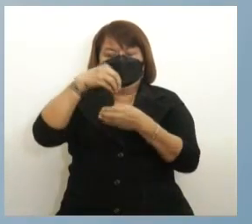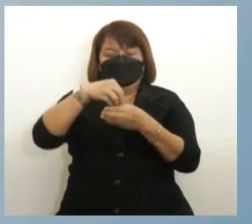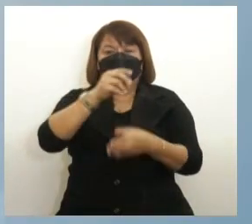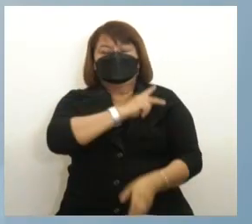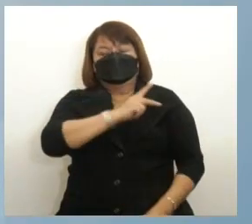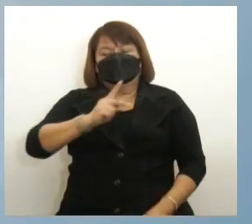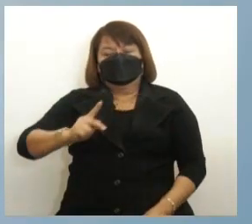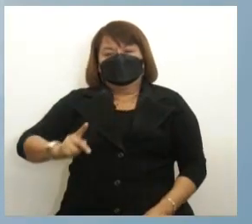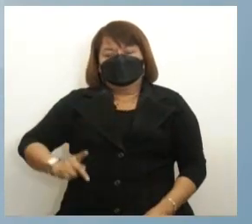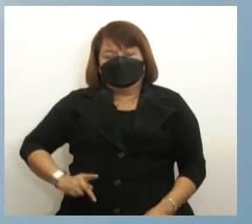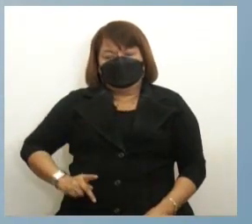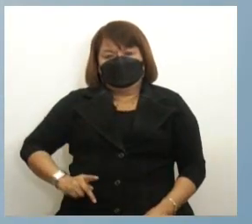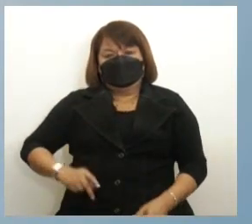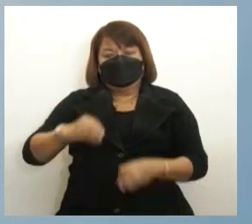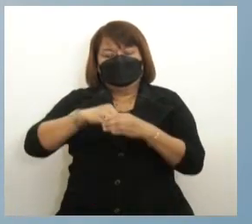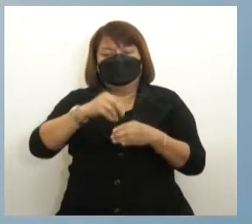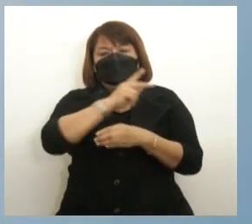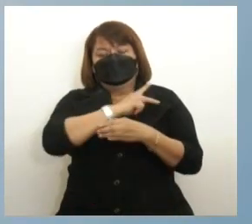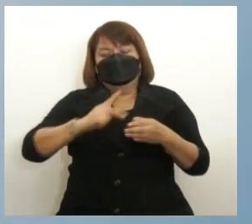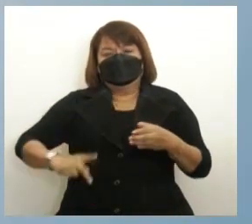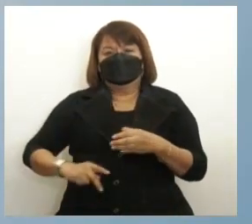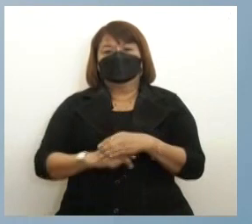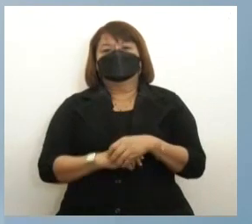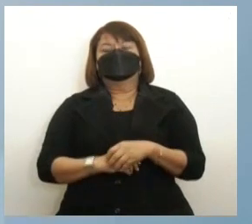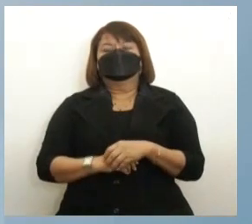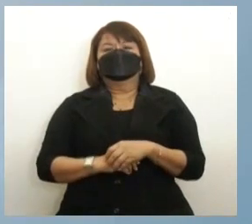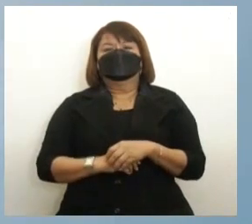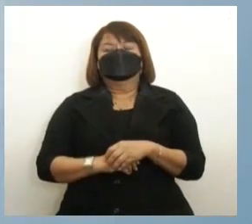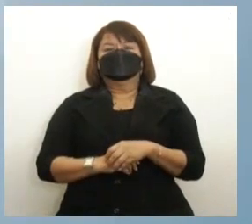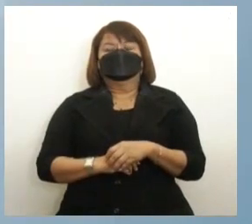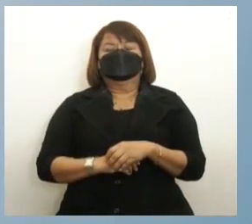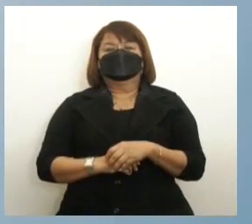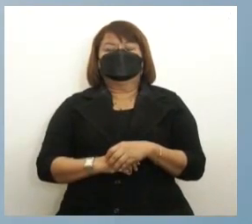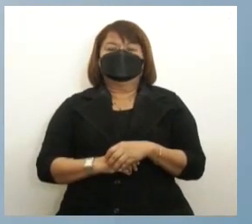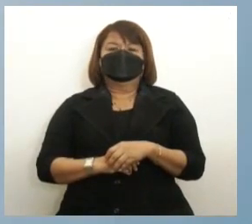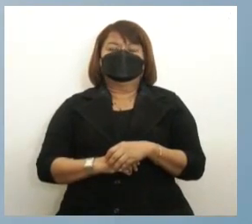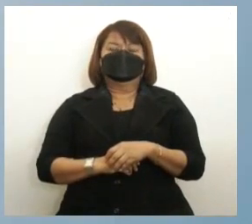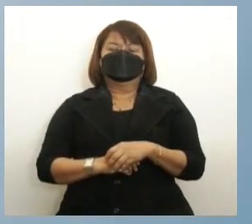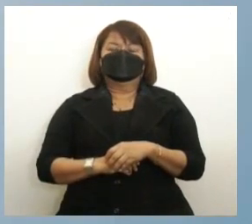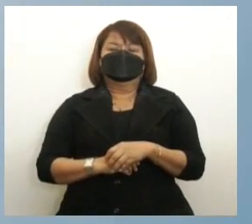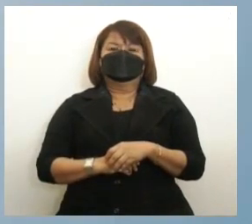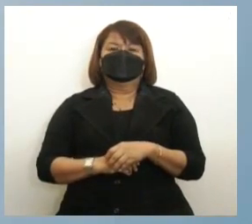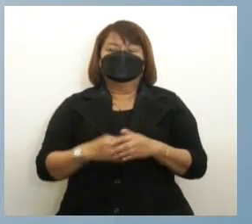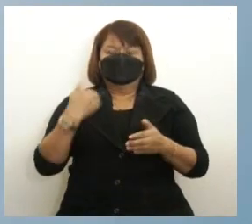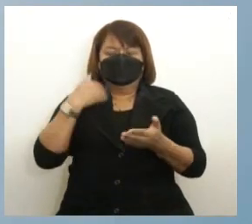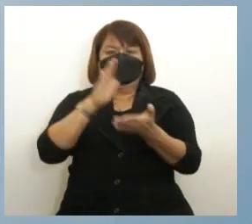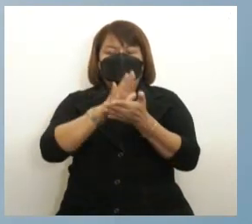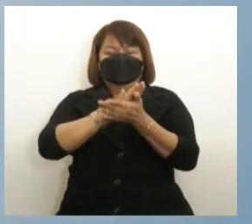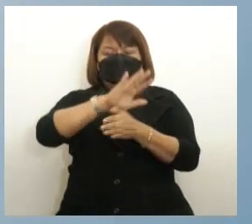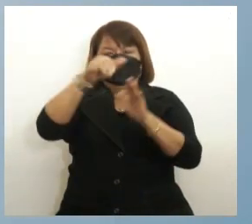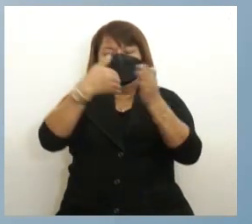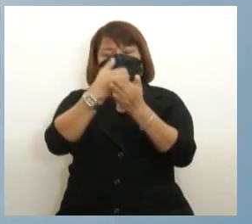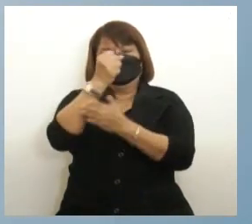บทในพระบรมราชาอุปถัมภ์นะครับซึ่งมีโรงเรียนทั้งหมด15โร